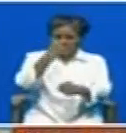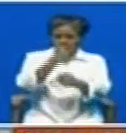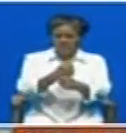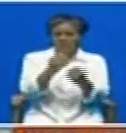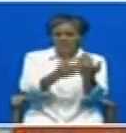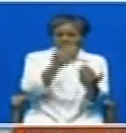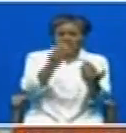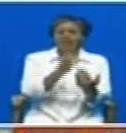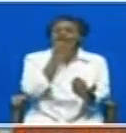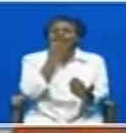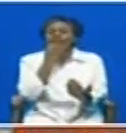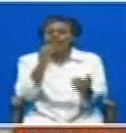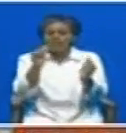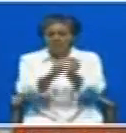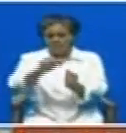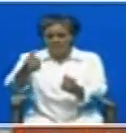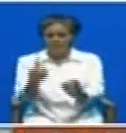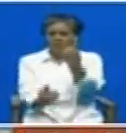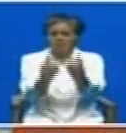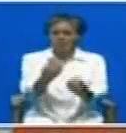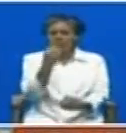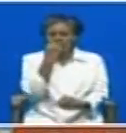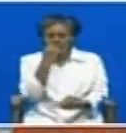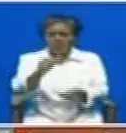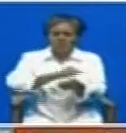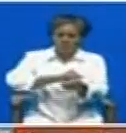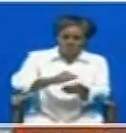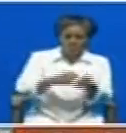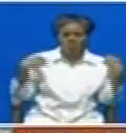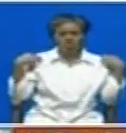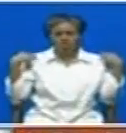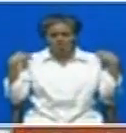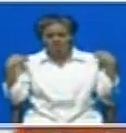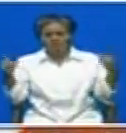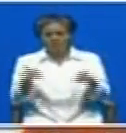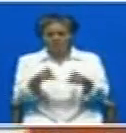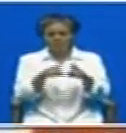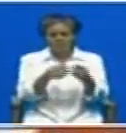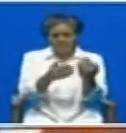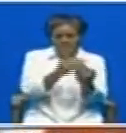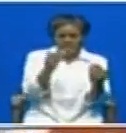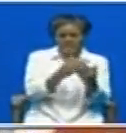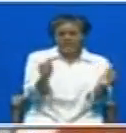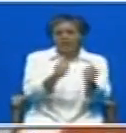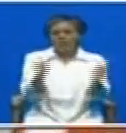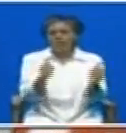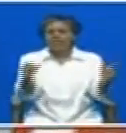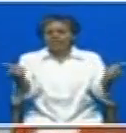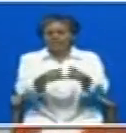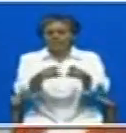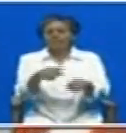Jumo kenyatta na wenzake wakimpikia chakula k kumfulia nguo na kumhifadhi vilivyo Kando Na